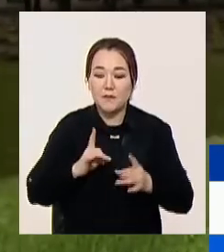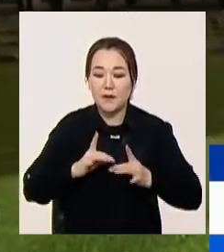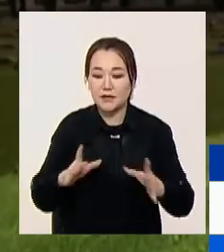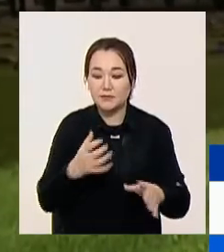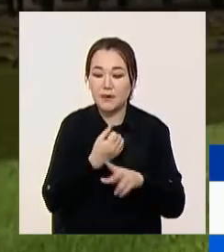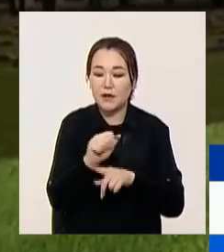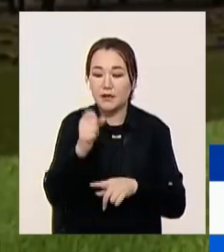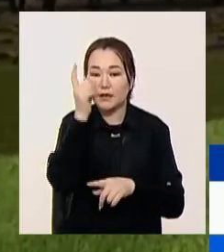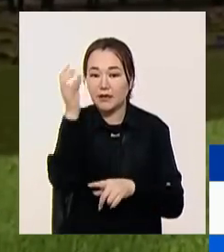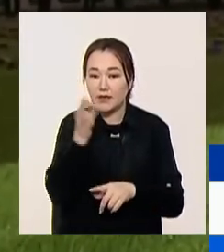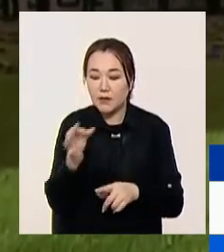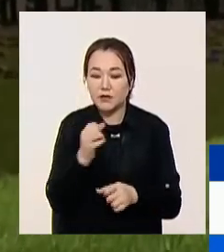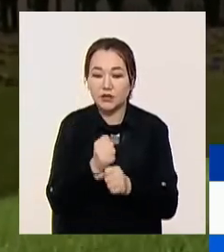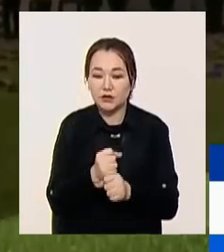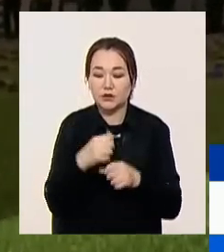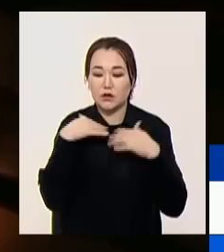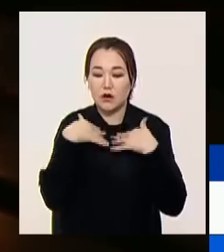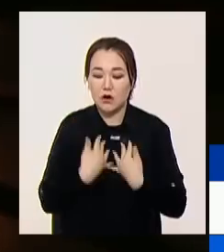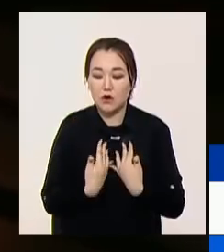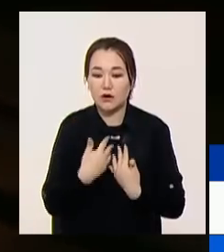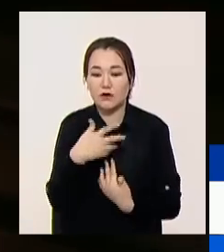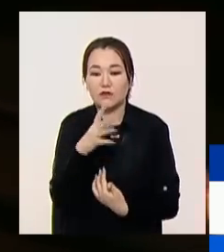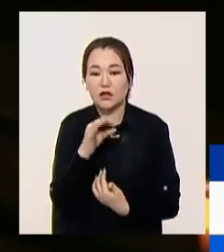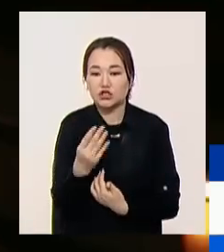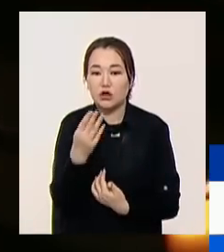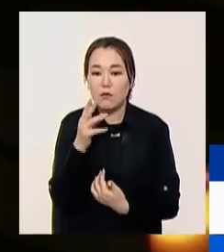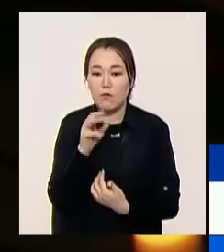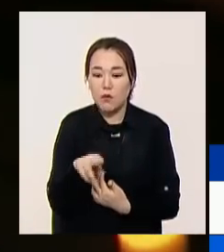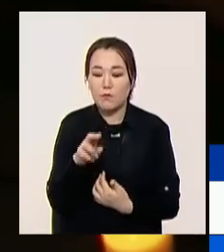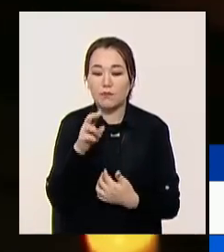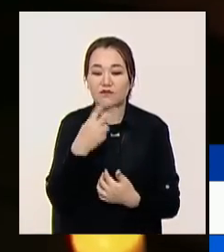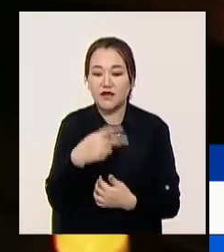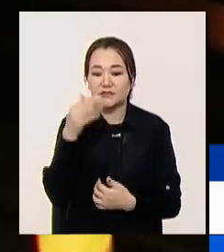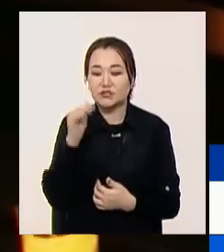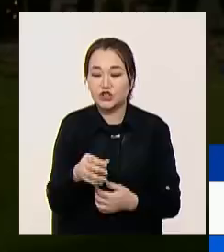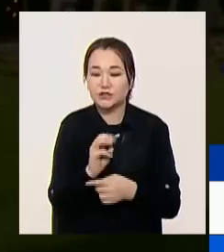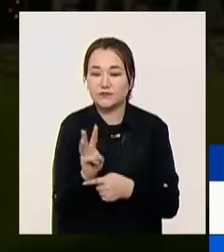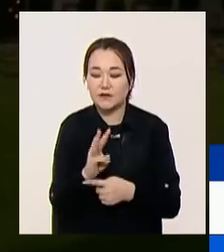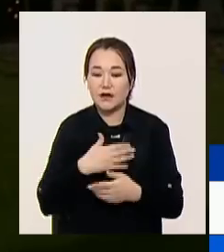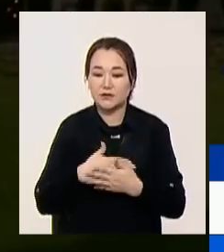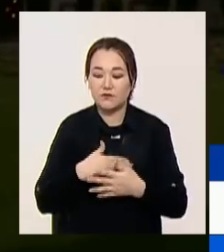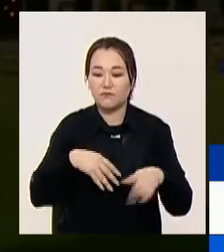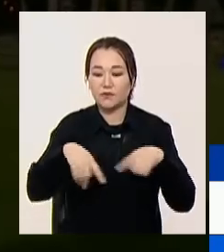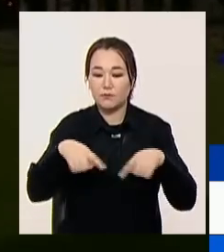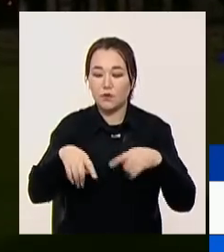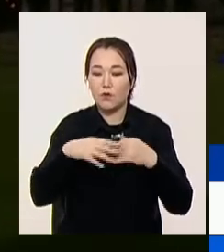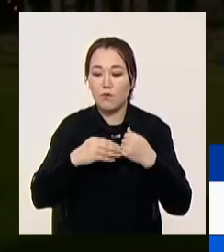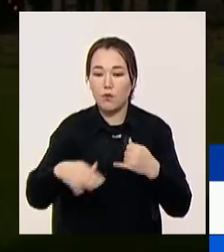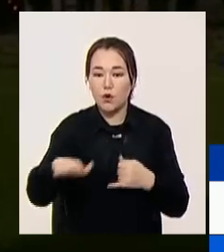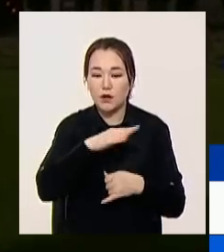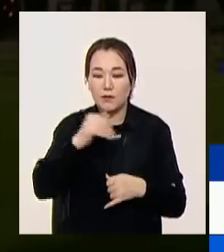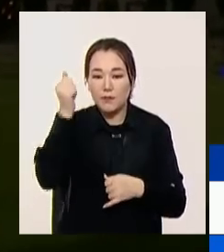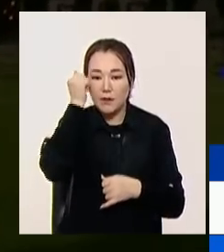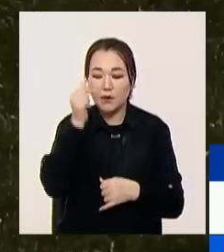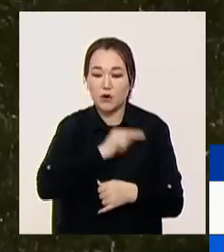победу, в Германии устроили траурный флешмоб. Активисты зажгли 20 тысяч свечей на футбольном поле в память о